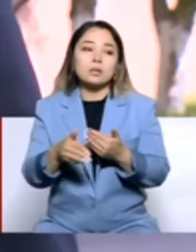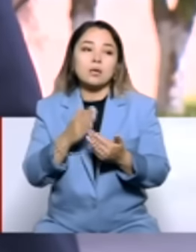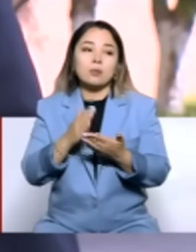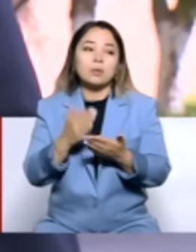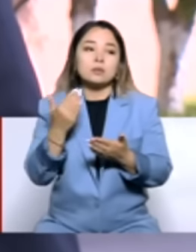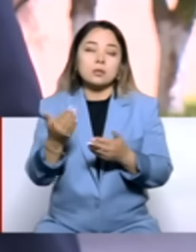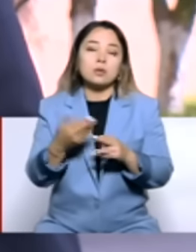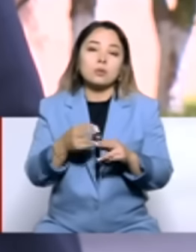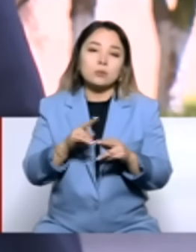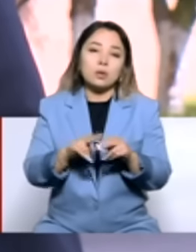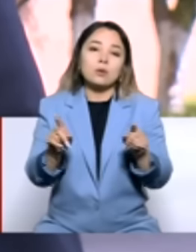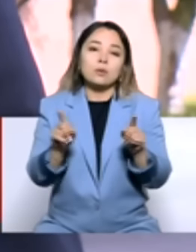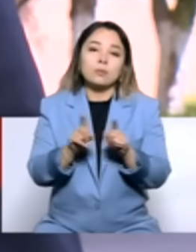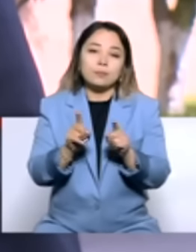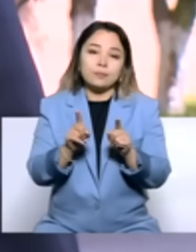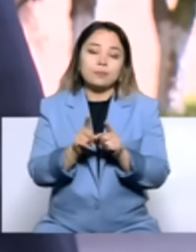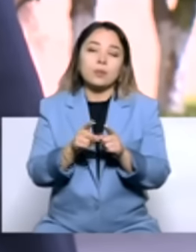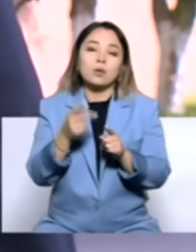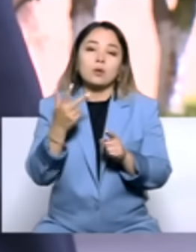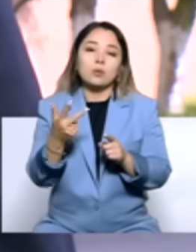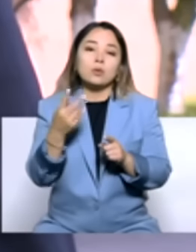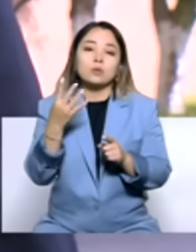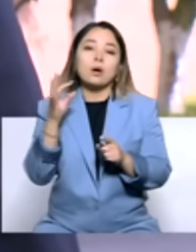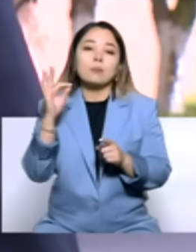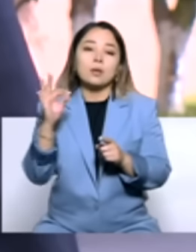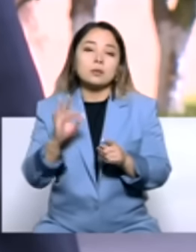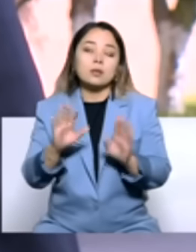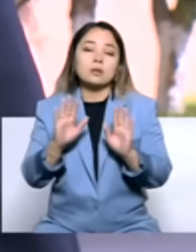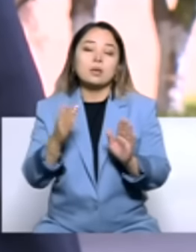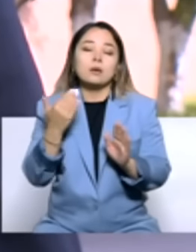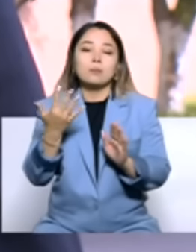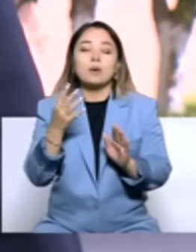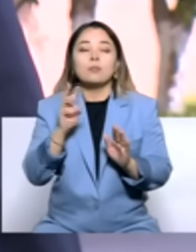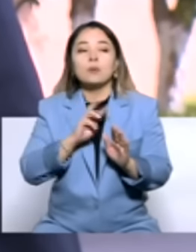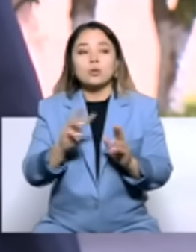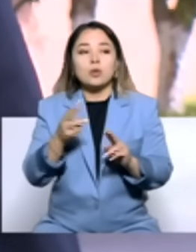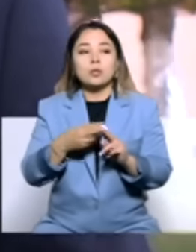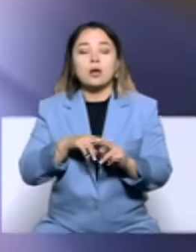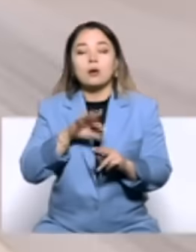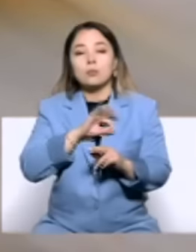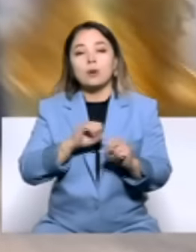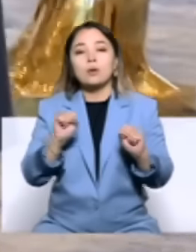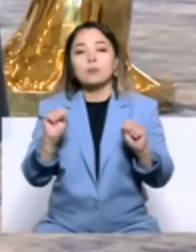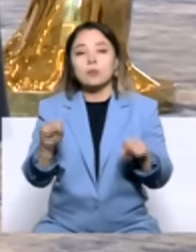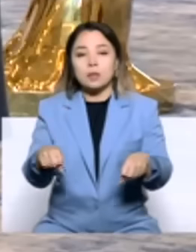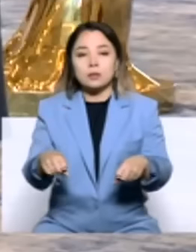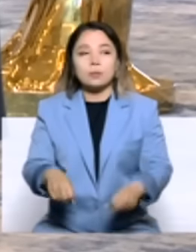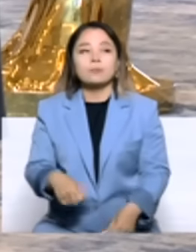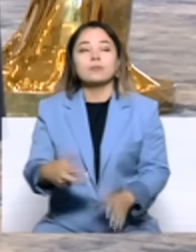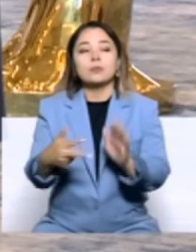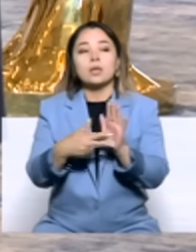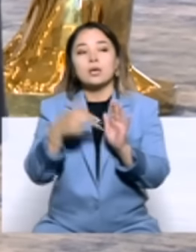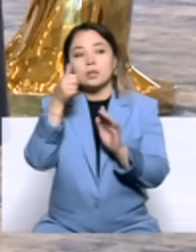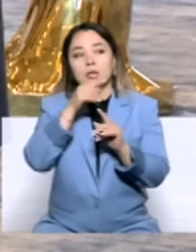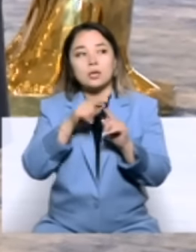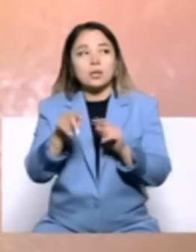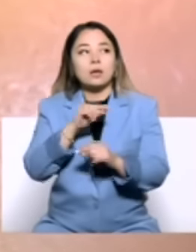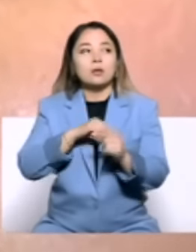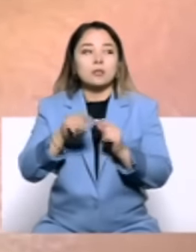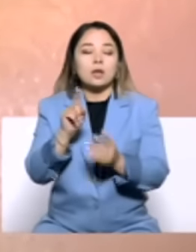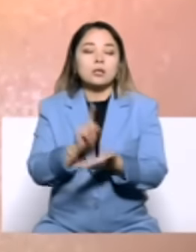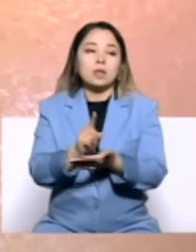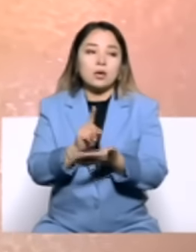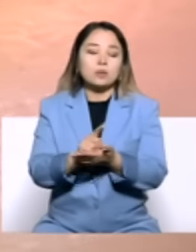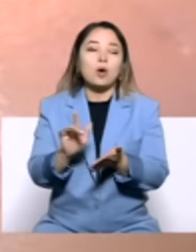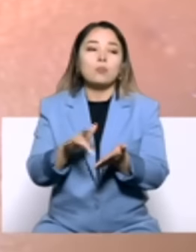болса, соның бір 3-4% ғана сол 500 миллион аса пайда табады. 8 жылдан бері кәсіпкерлерге салық